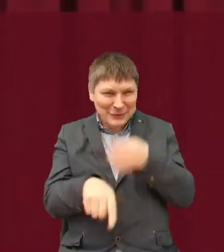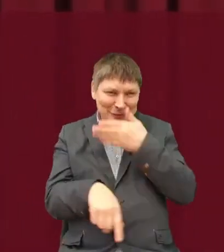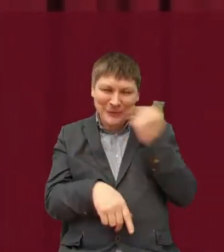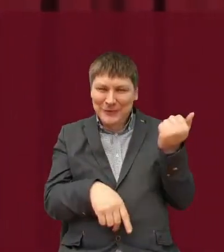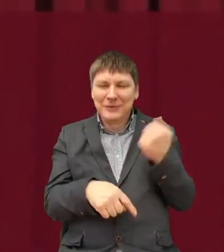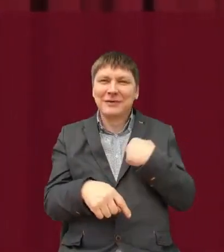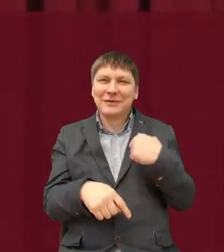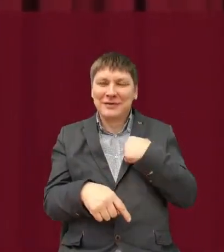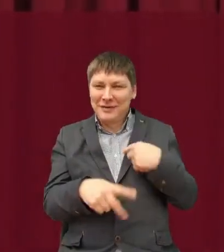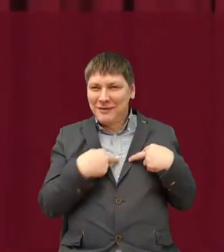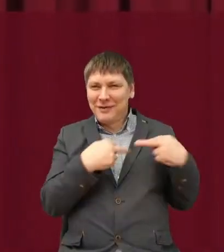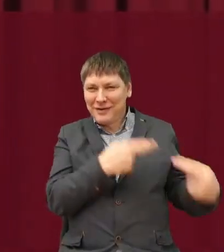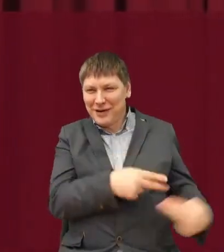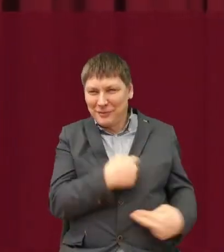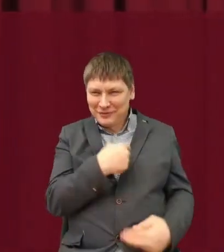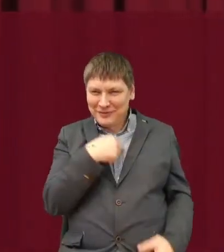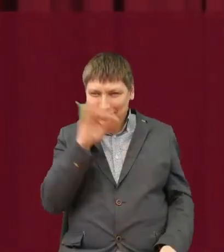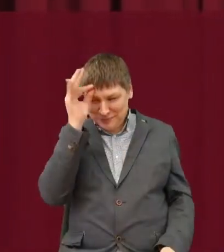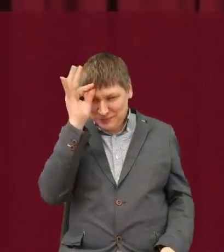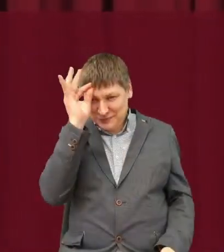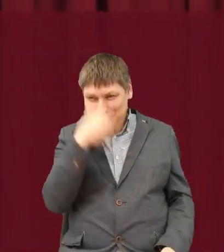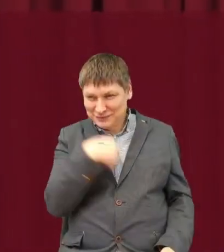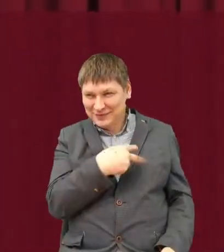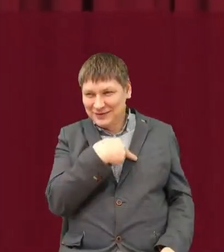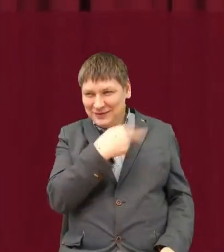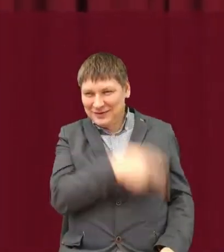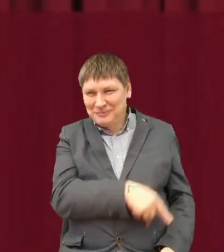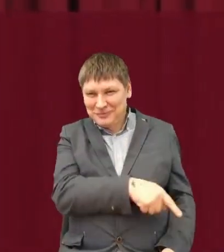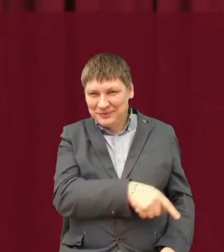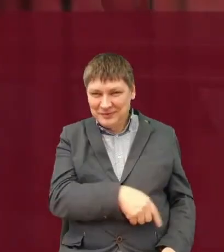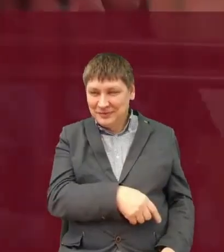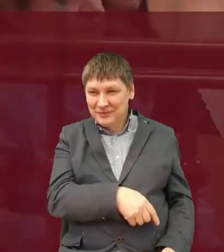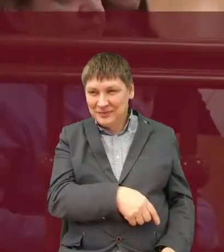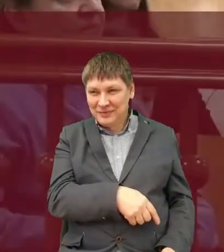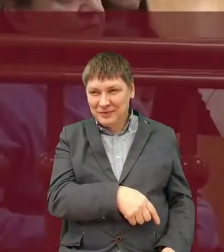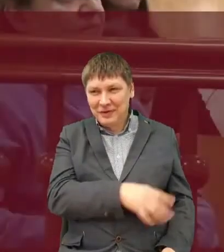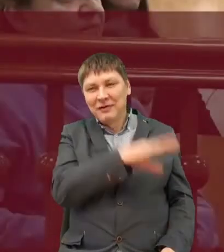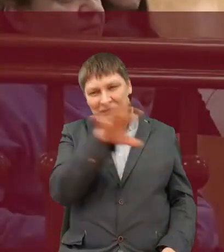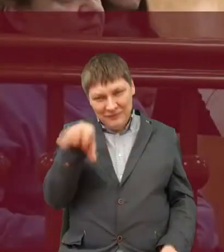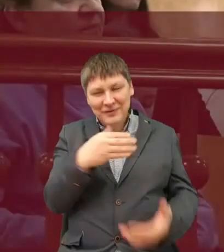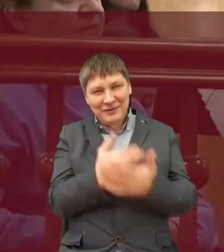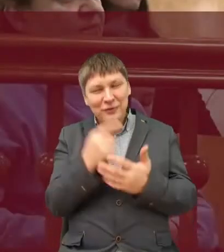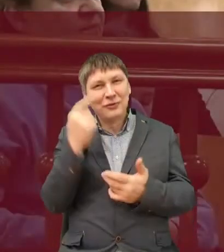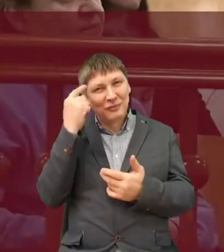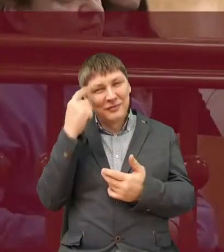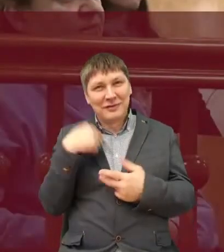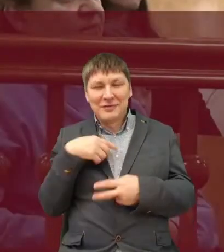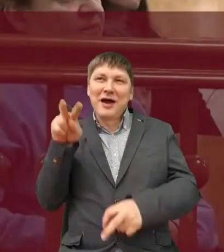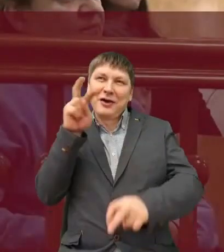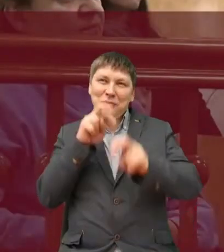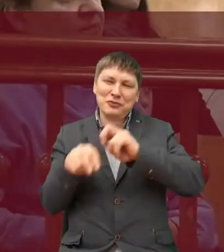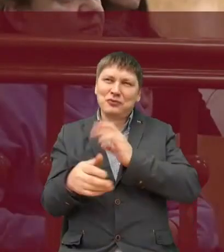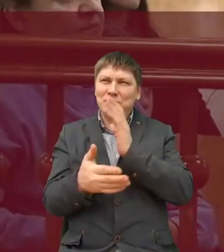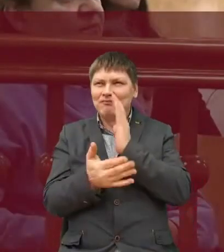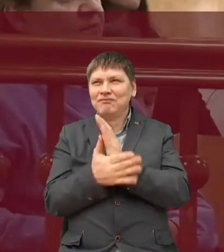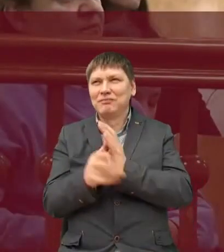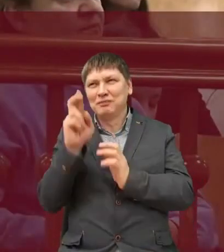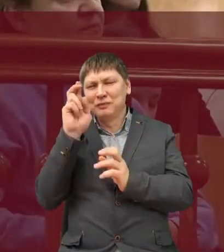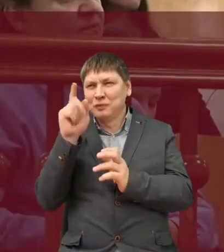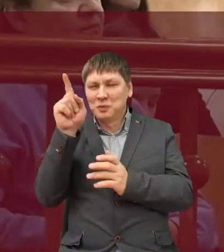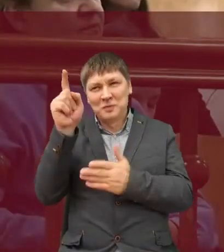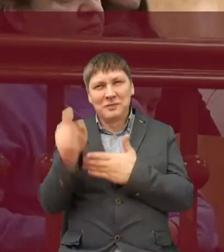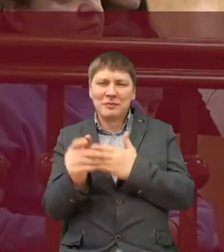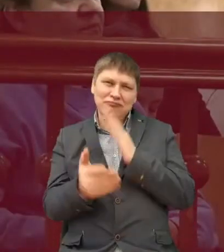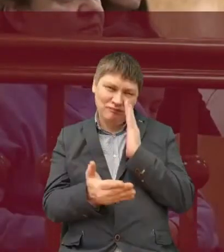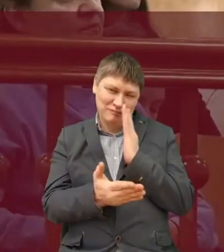причислили к себя вот к этим безумным я верю здесь собрались те люди которые ищут Бога и которая не отрицает